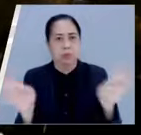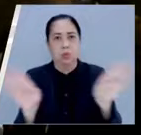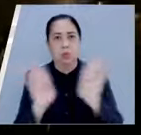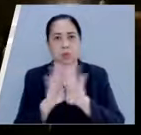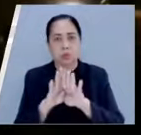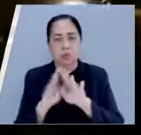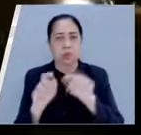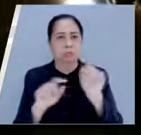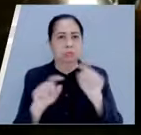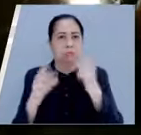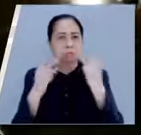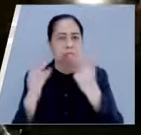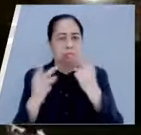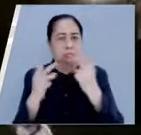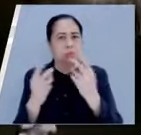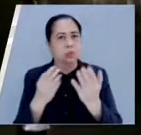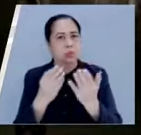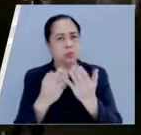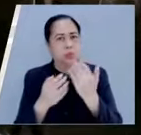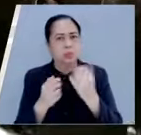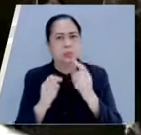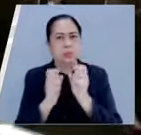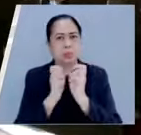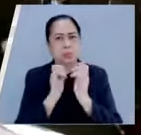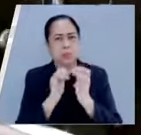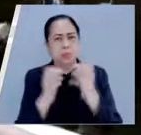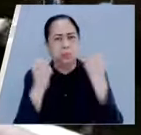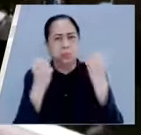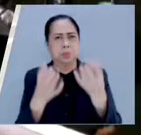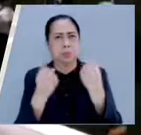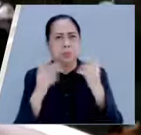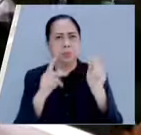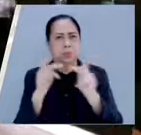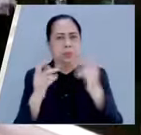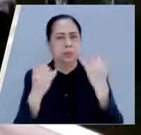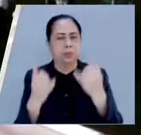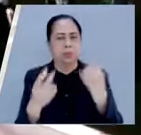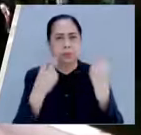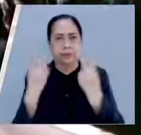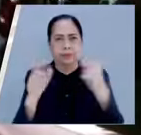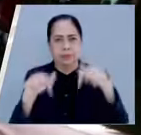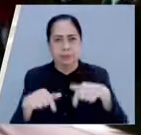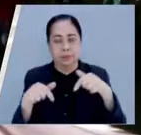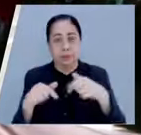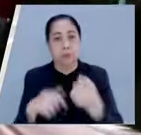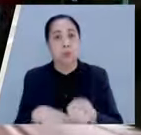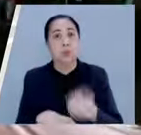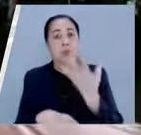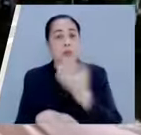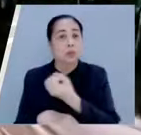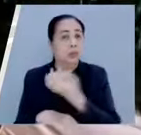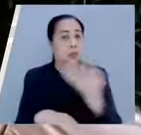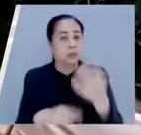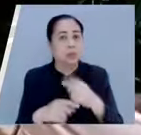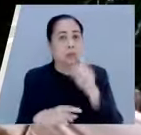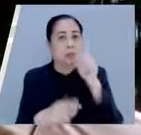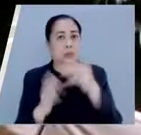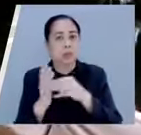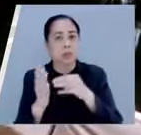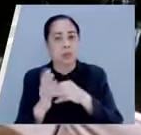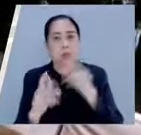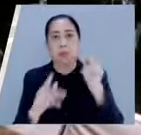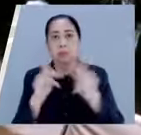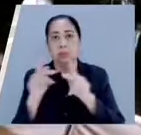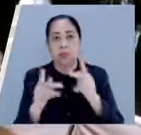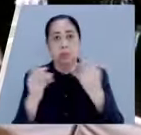sementeryo. Halos hindi pa rin mahulugang karayom ang bisita na umabot po sa mahigit 1 milyong katao ngayong